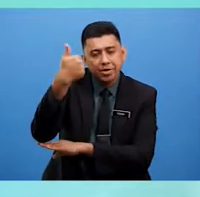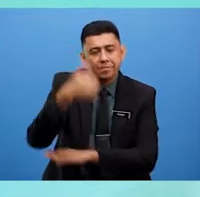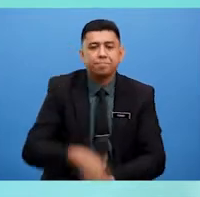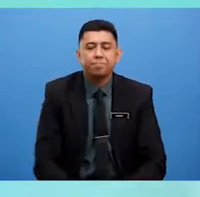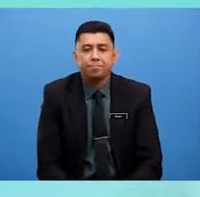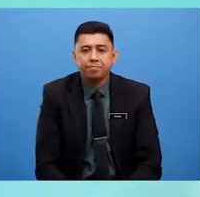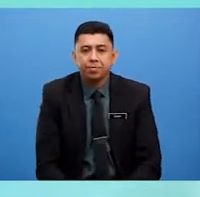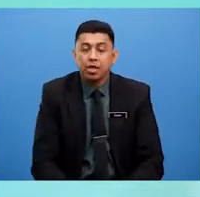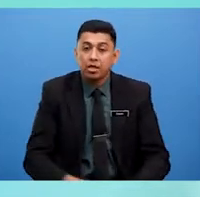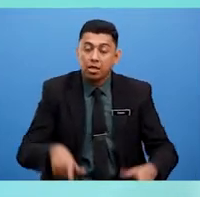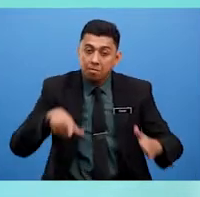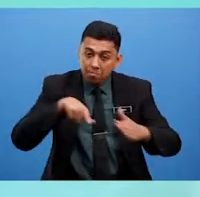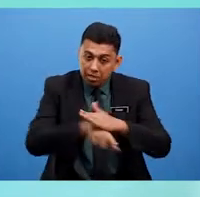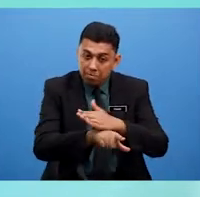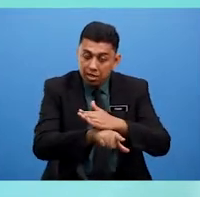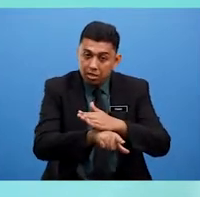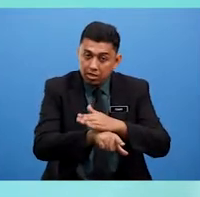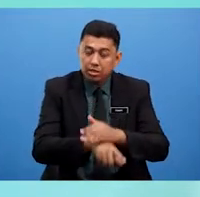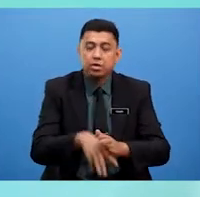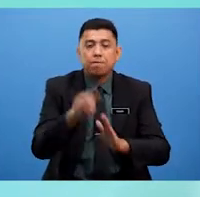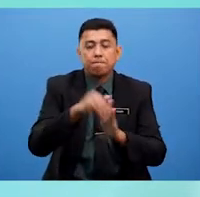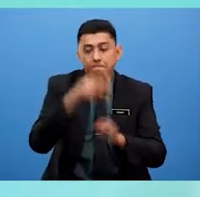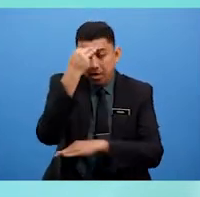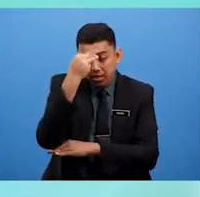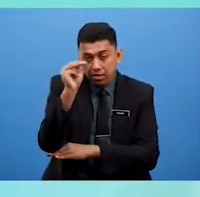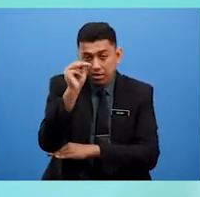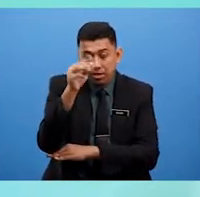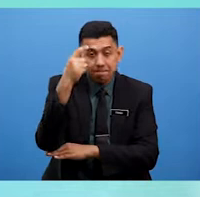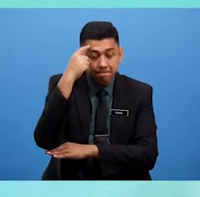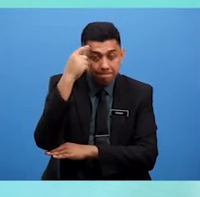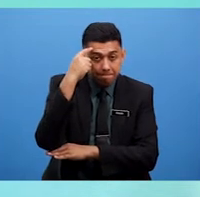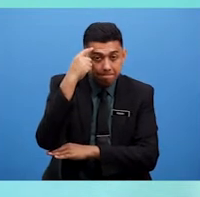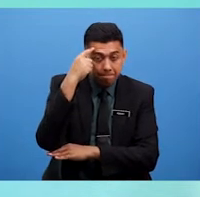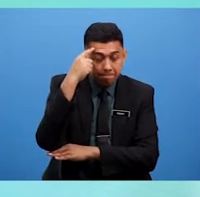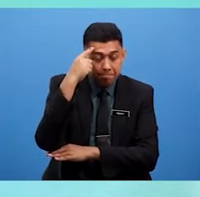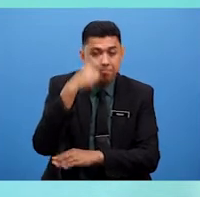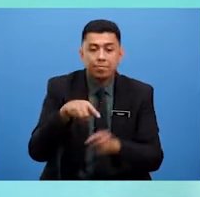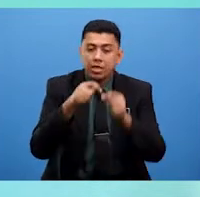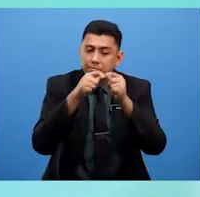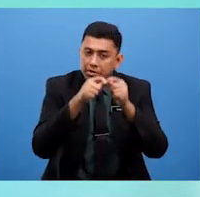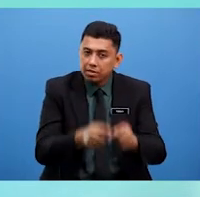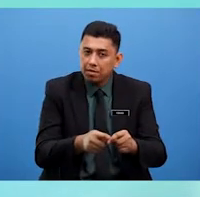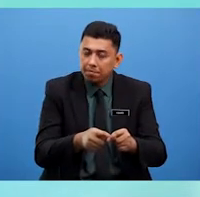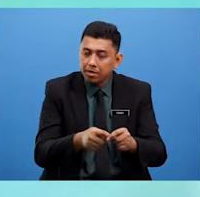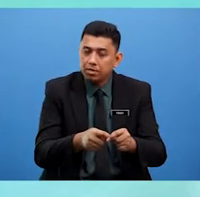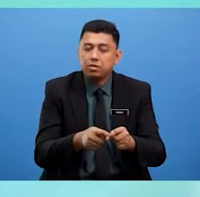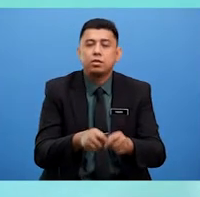Persediaan psikologikal melibatkan latihan kemahiran mental seperti penetapan matlamat,